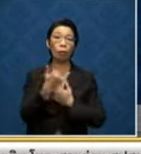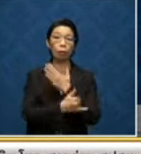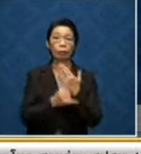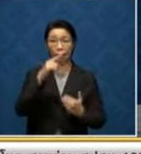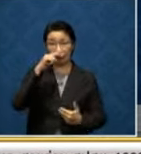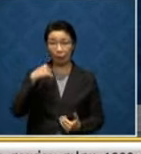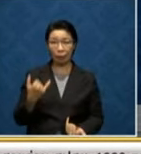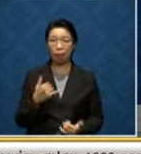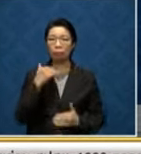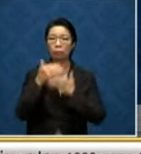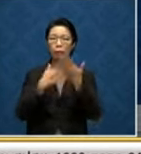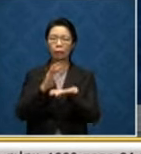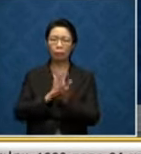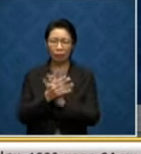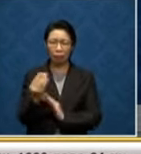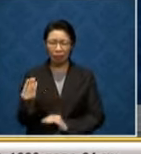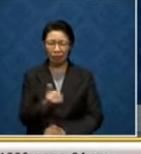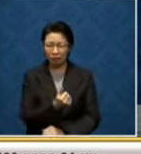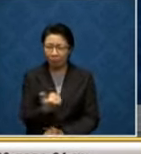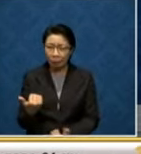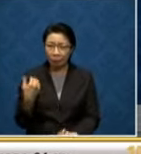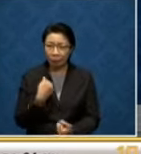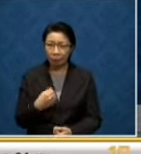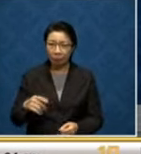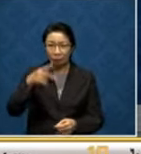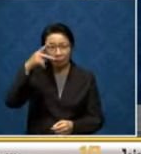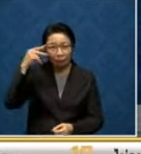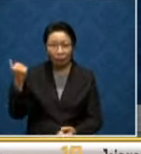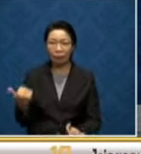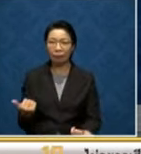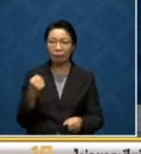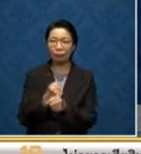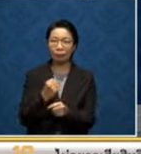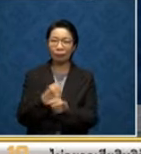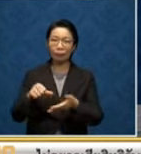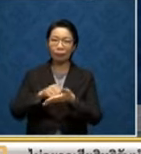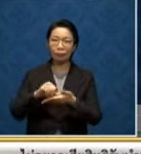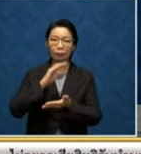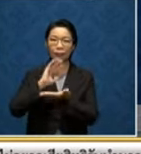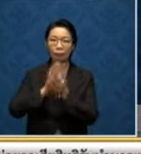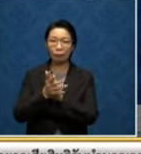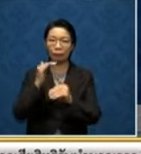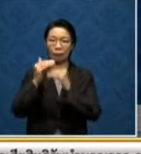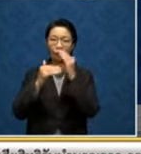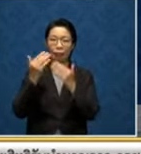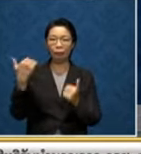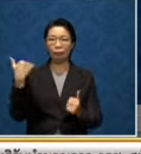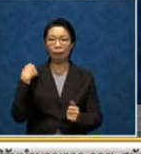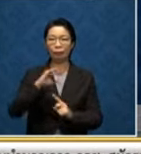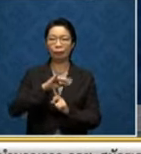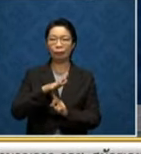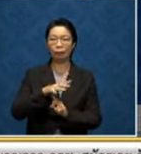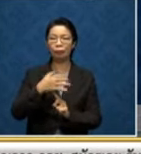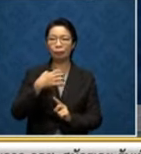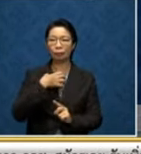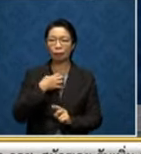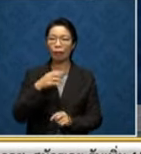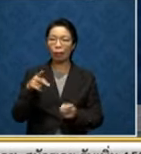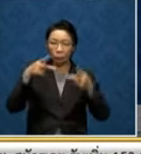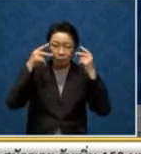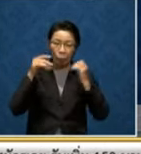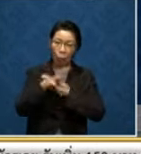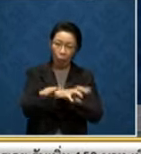พัฒนาอย่างรวดเร็วแต่มิจฉาชีพครับก็มีการปรับตัวใช้ช่องโหว่ของสัญญาณนะครับในการกรรโชกทรัพย์หรือ